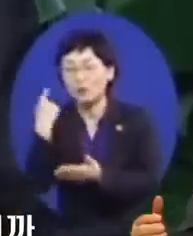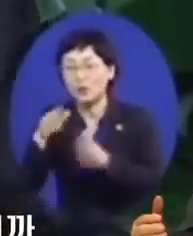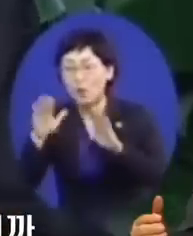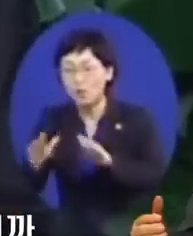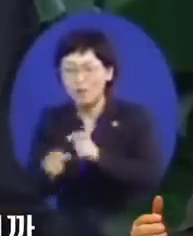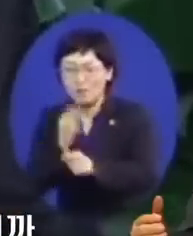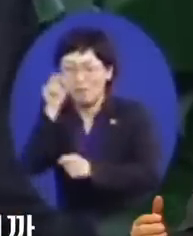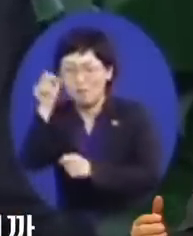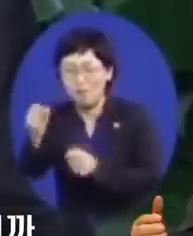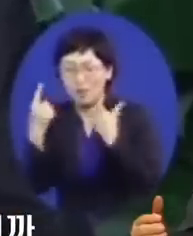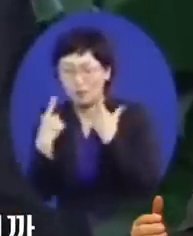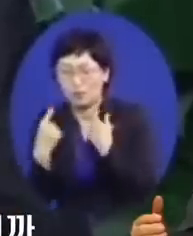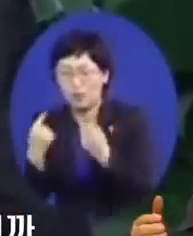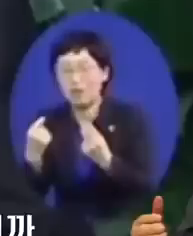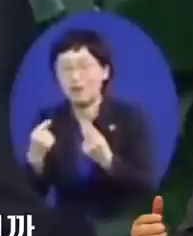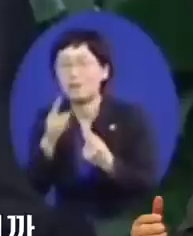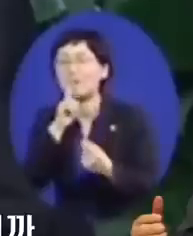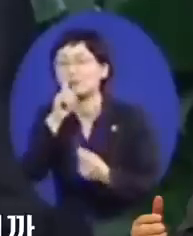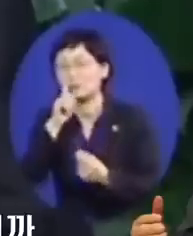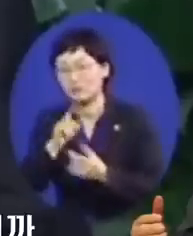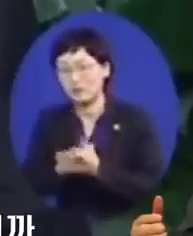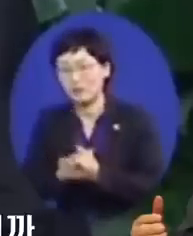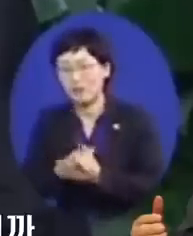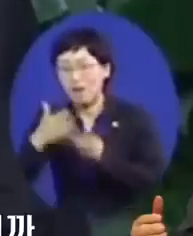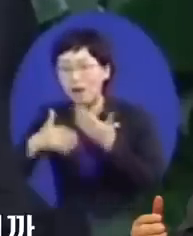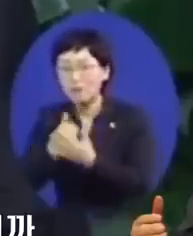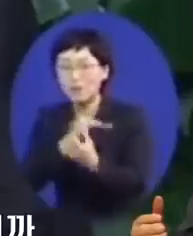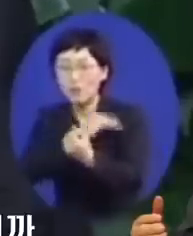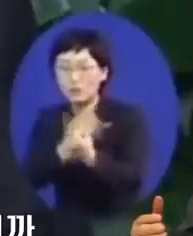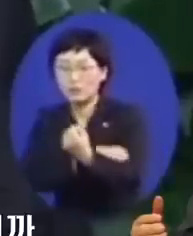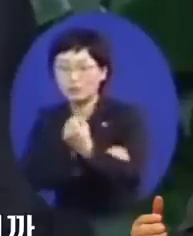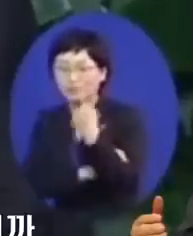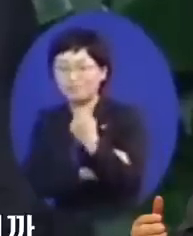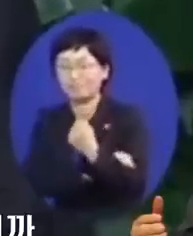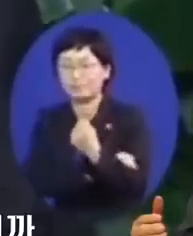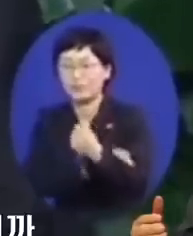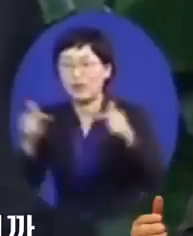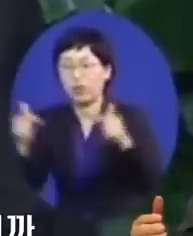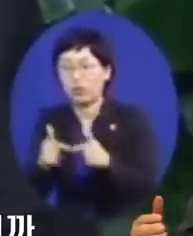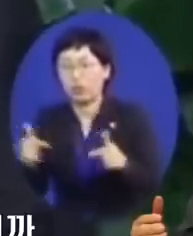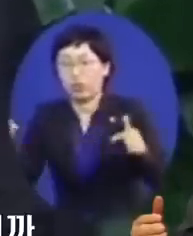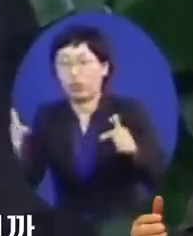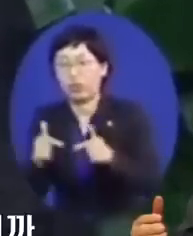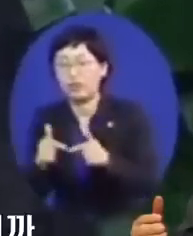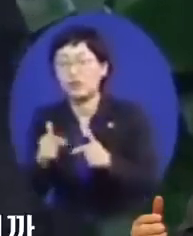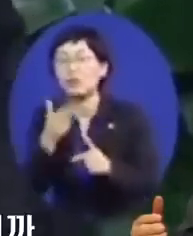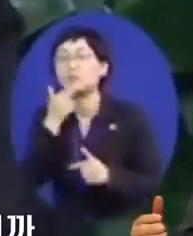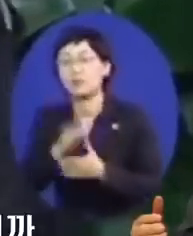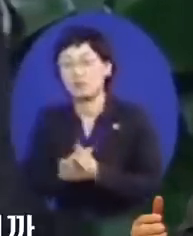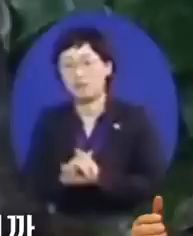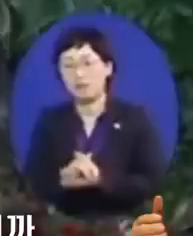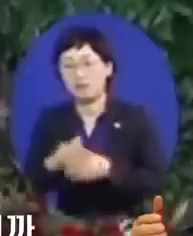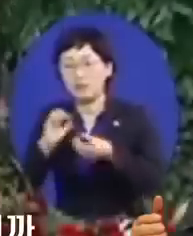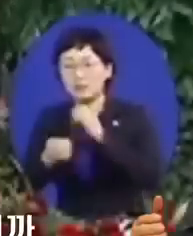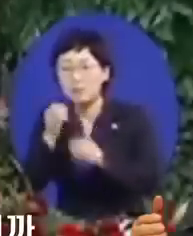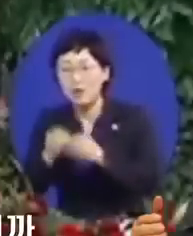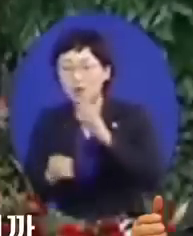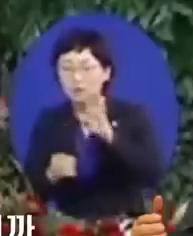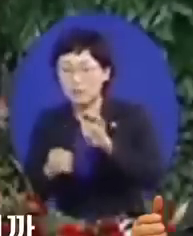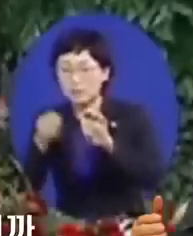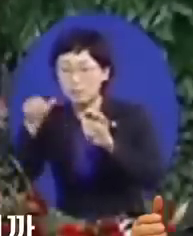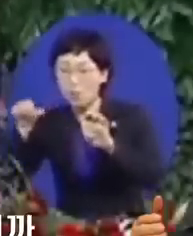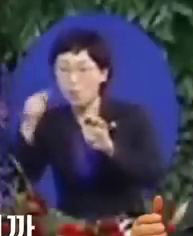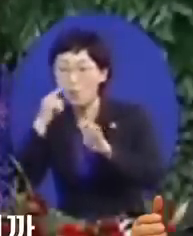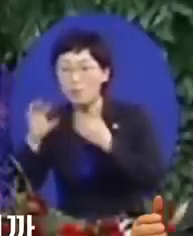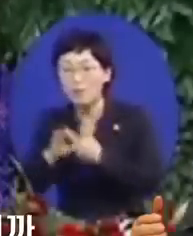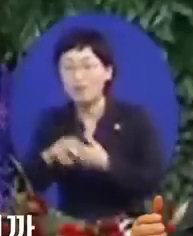영원토록 동일하다고 말한 것입니다. 하나님의 권세와 능력이 줄어지거나 짧아진 것은 아닌 것입니다. 시편 40편 5절에